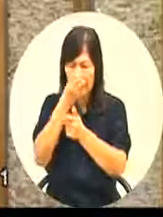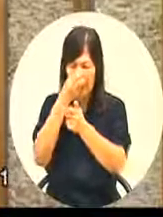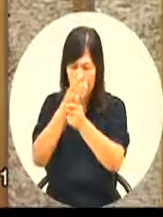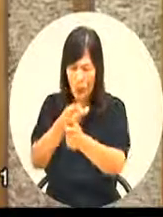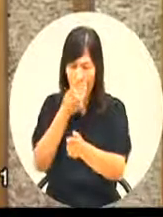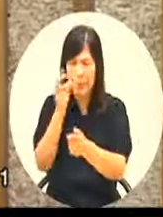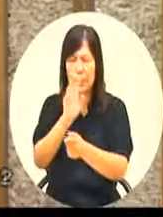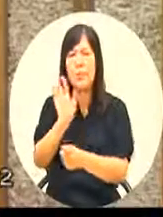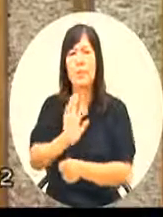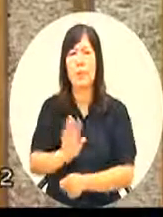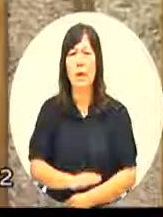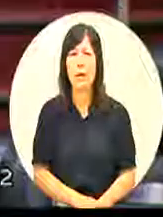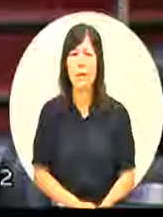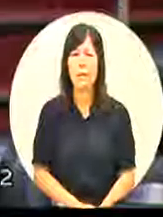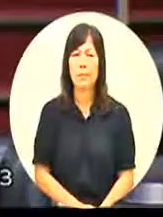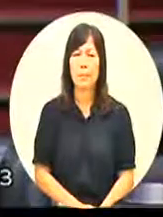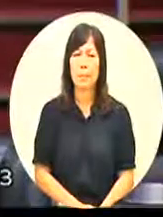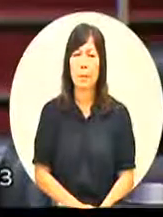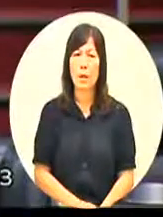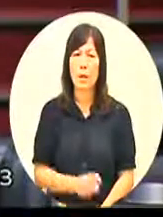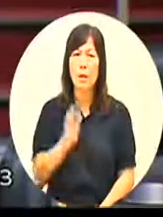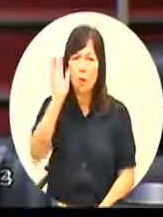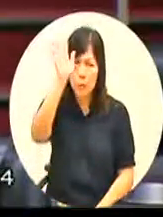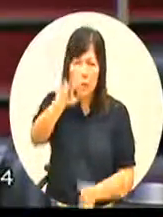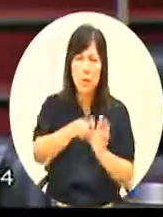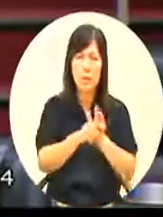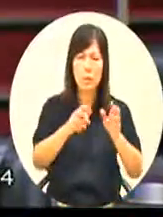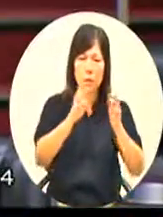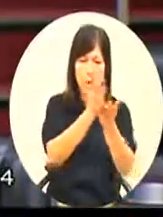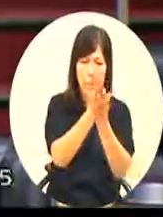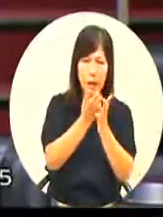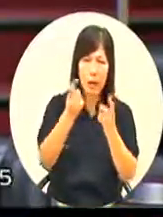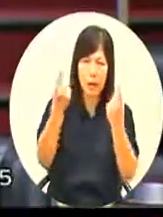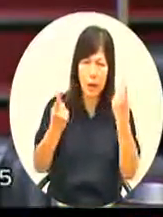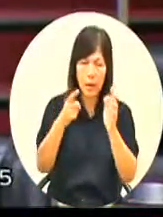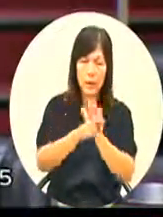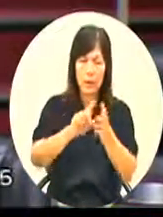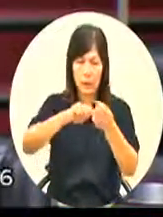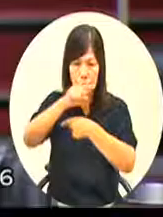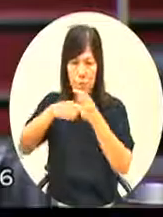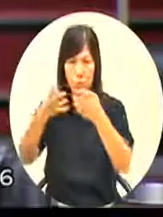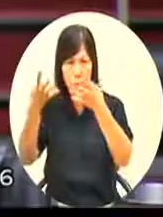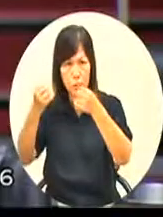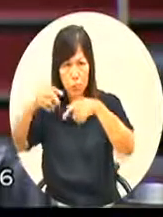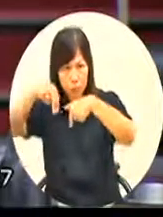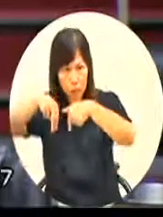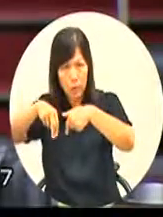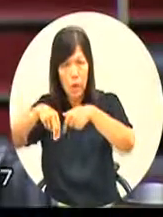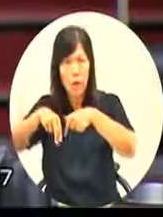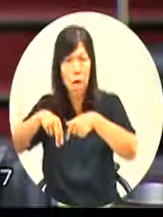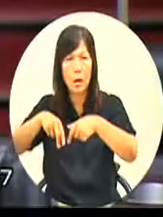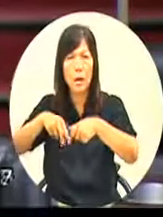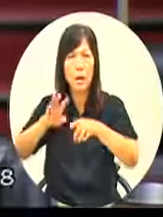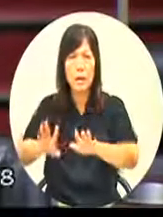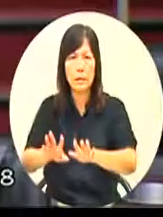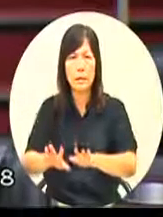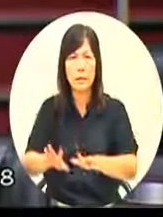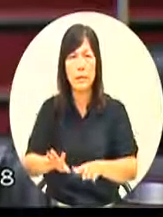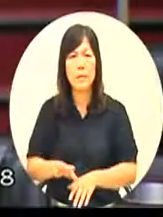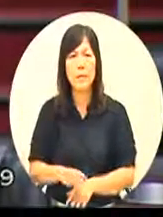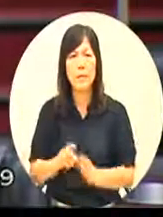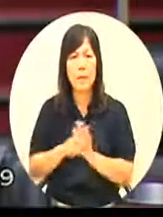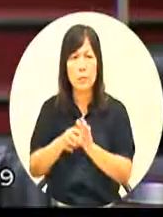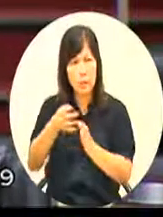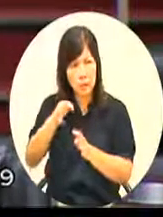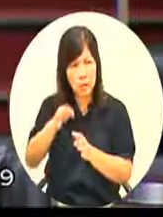这边报告。 所以未来如果从类比转为数位的话，那你的意思是说，我们在这个收